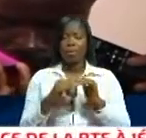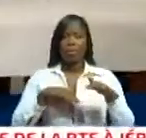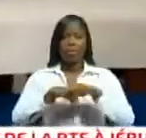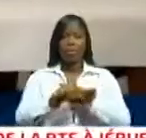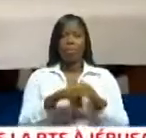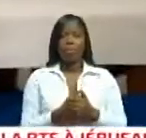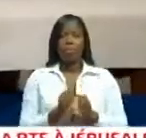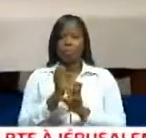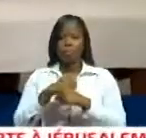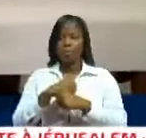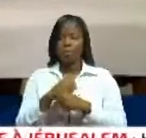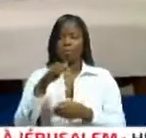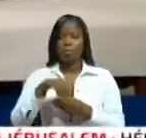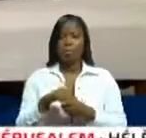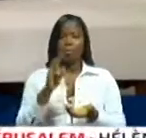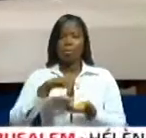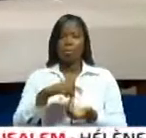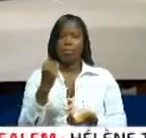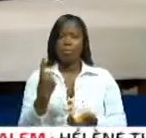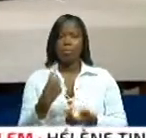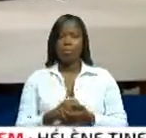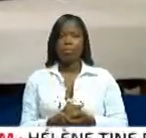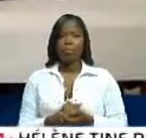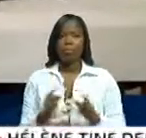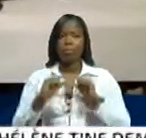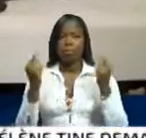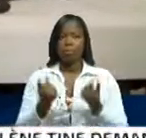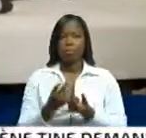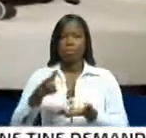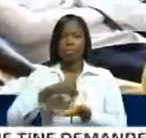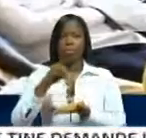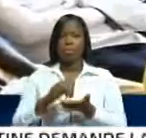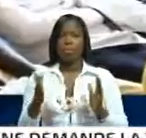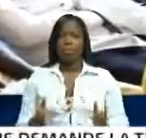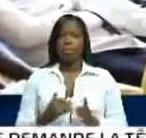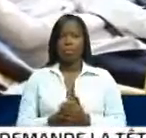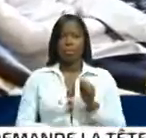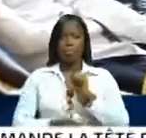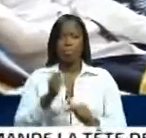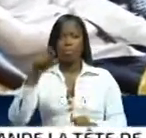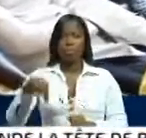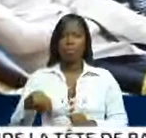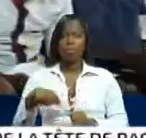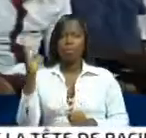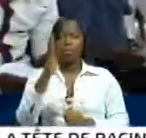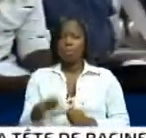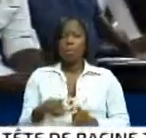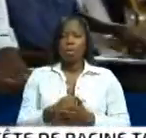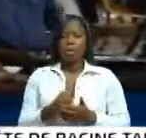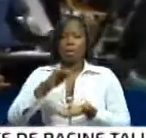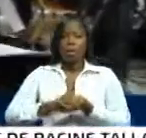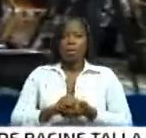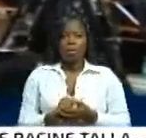crier en 2011 le regroupement des diplômés sans emploi s'est dit déterminé puisque jamais à mener ce combat à son